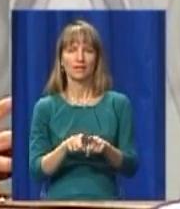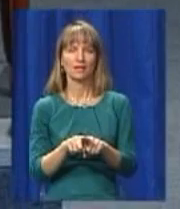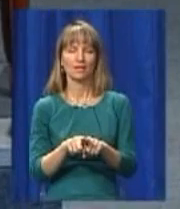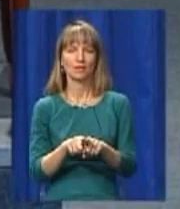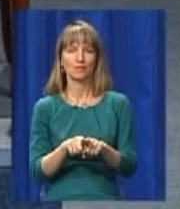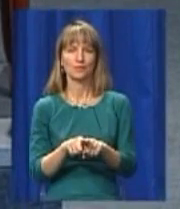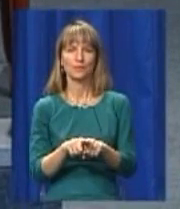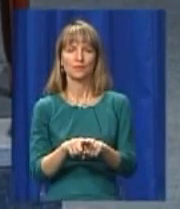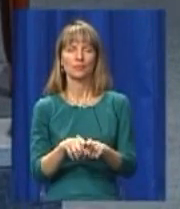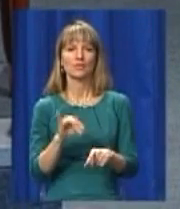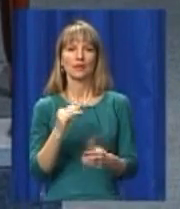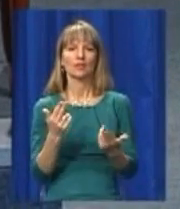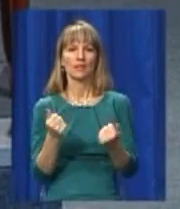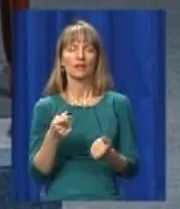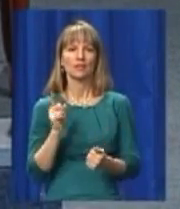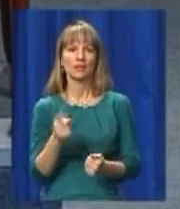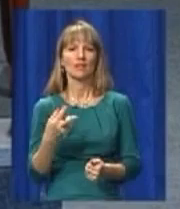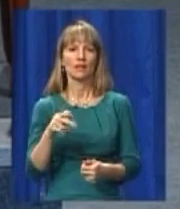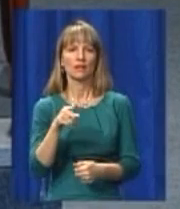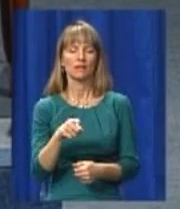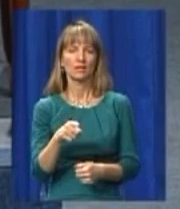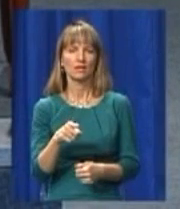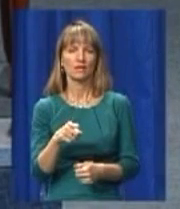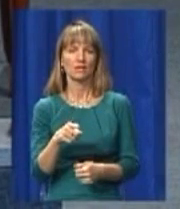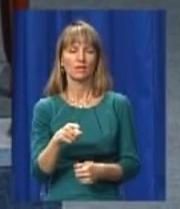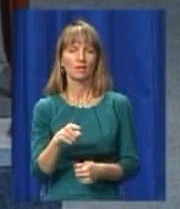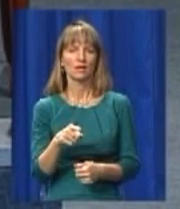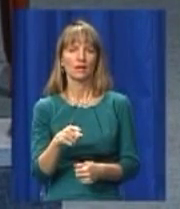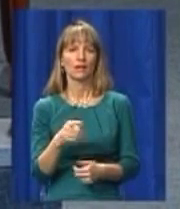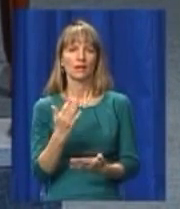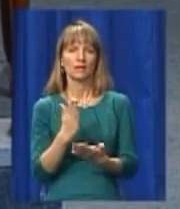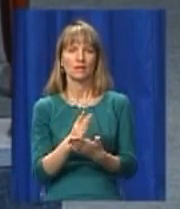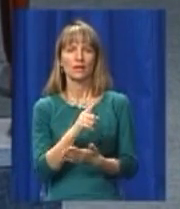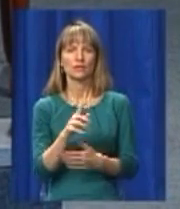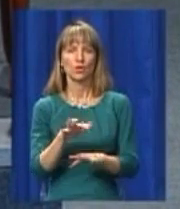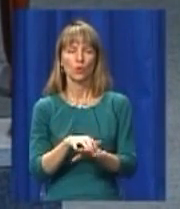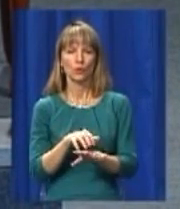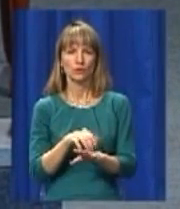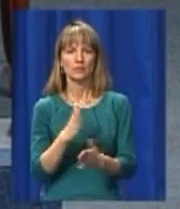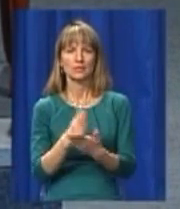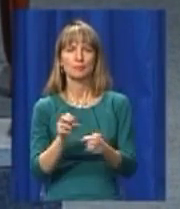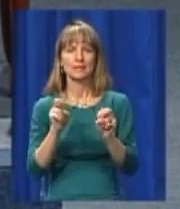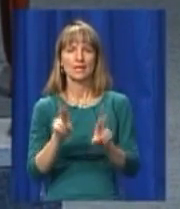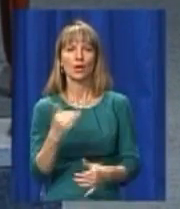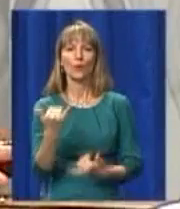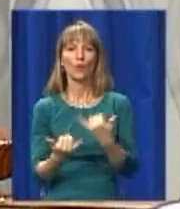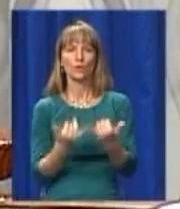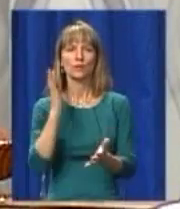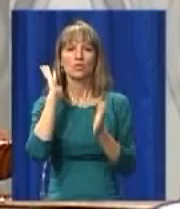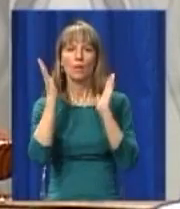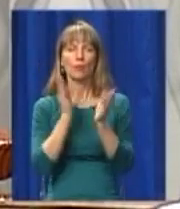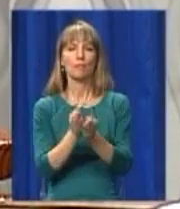деле. Но хотя, да, действительно, для них нужен свой уход, свои, естественно, средства, даже сама шампунь, мило